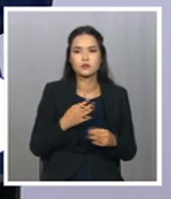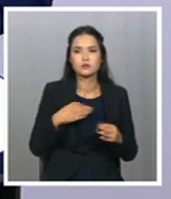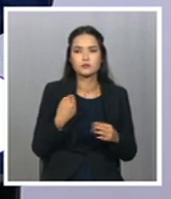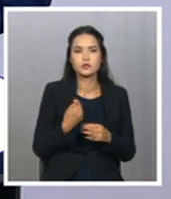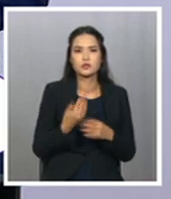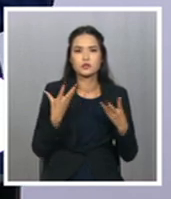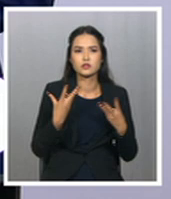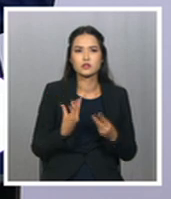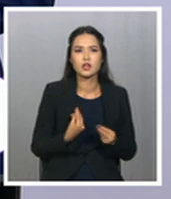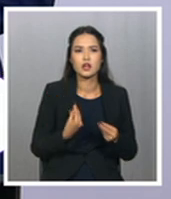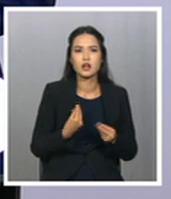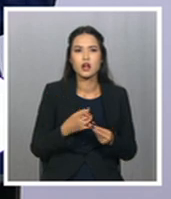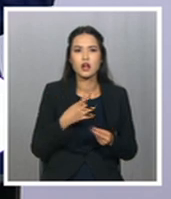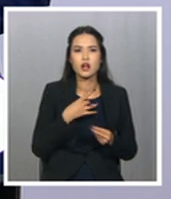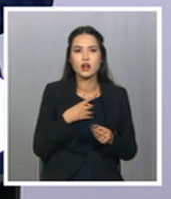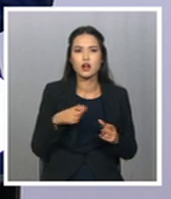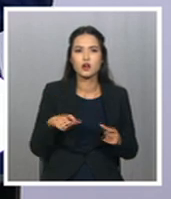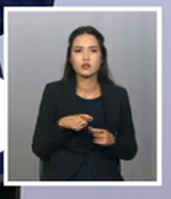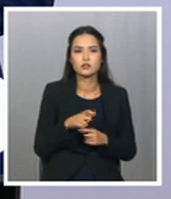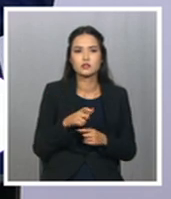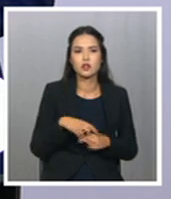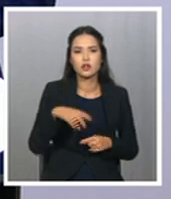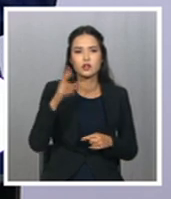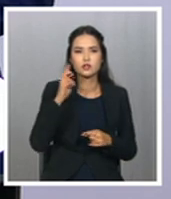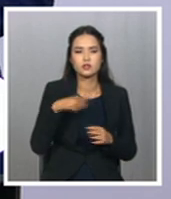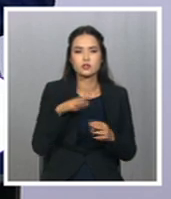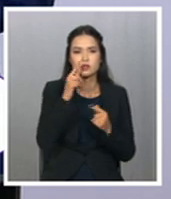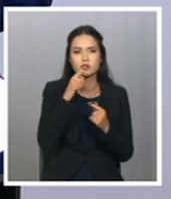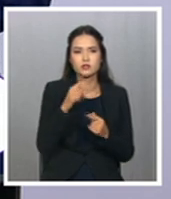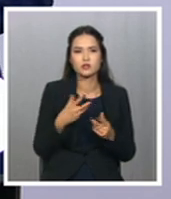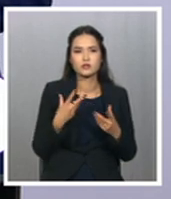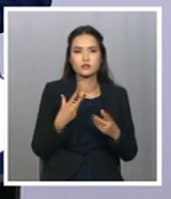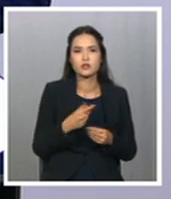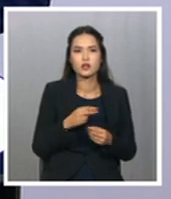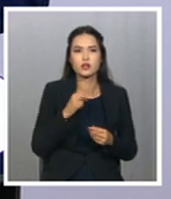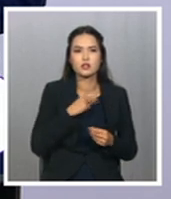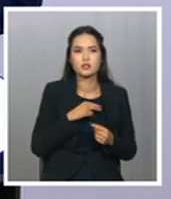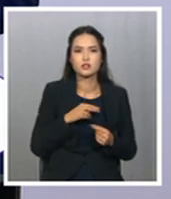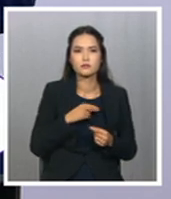Сарыарқа, Ақжол газеттері ұлт азаттық күрес жолында қызметін айқындады.